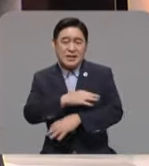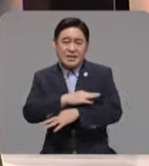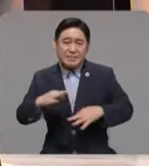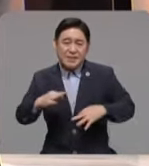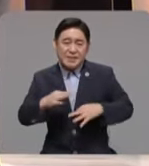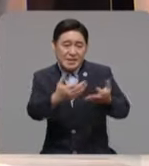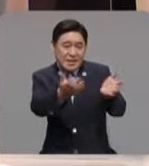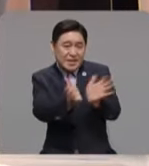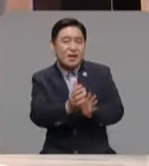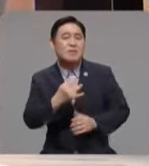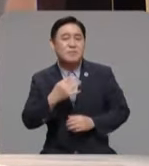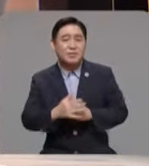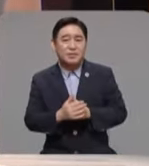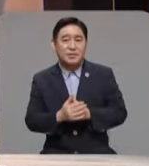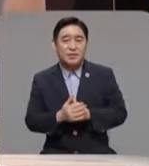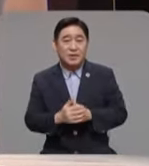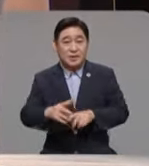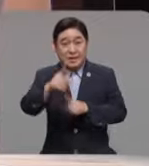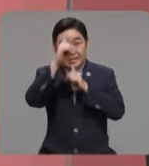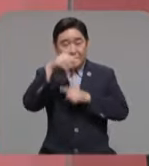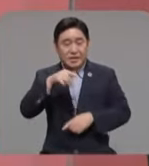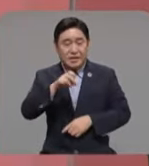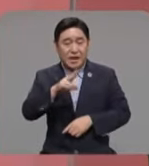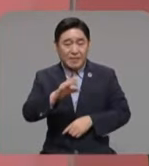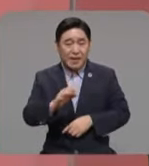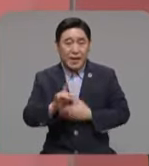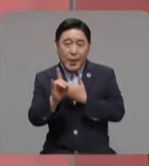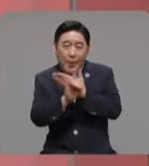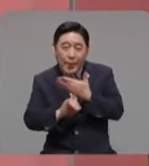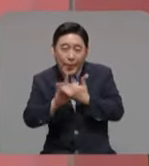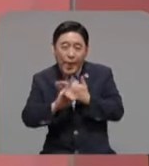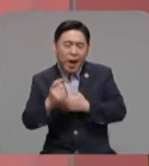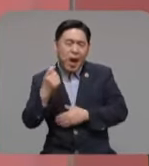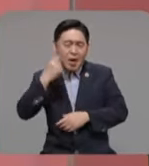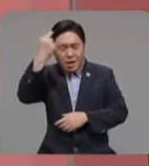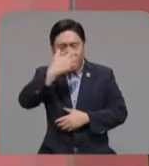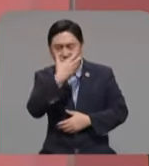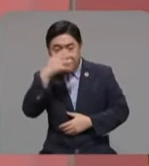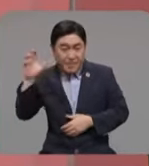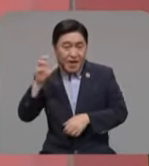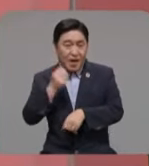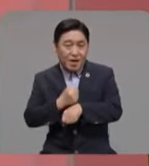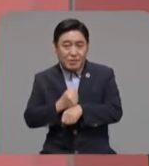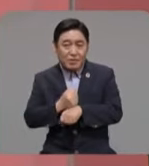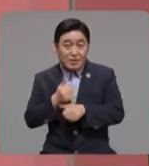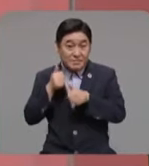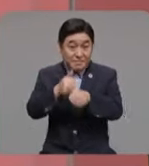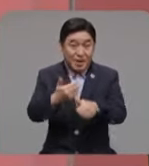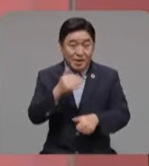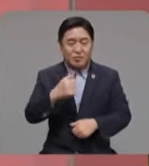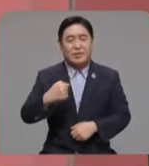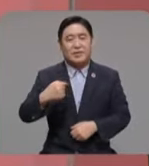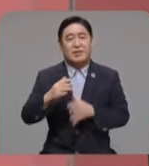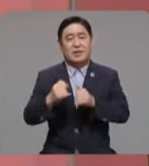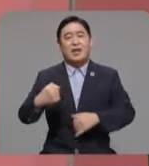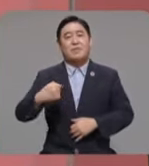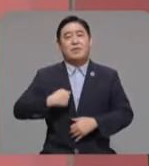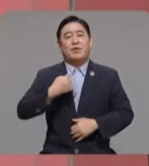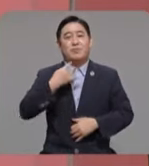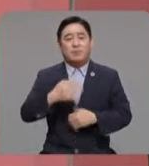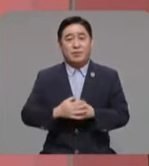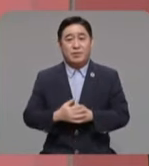세력일 뿐입니다. 이재명의 교활한 가짜 얼굴을 벗기고 승리를 거둘 사람은 저